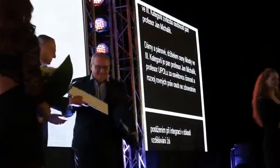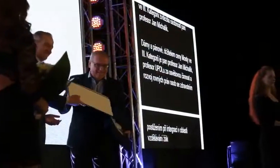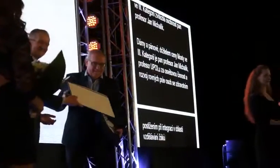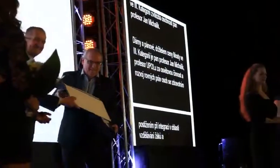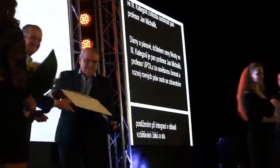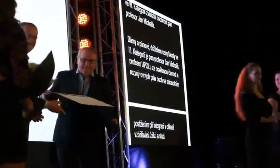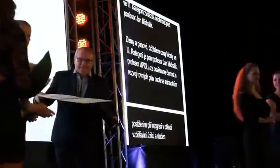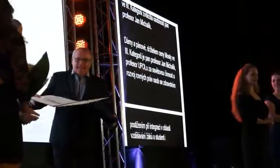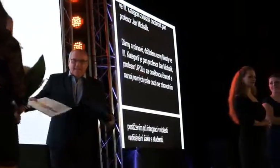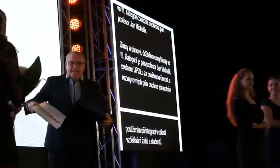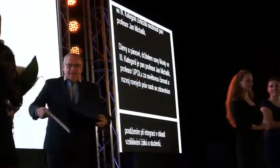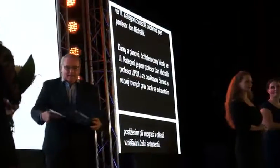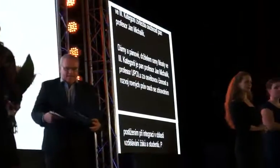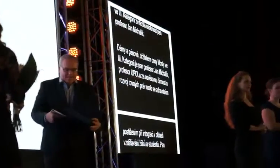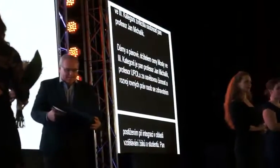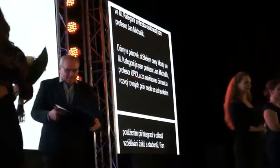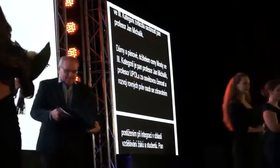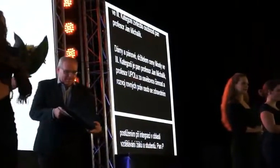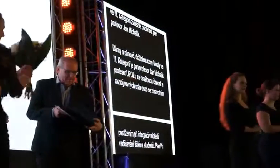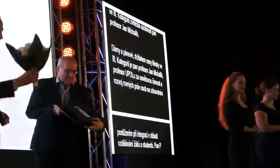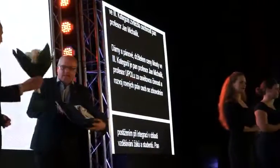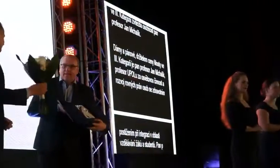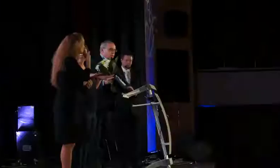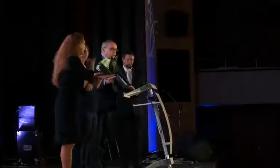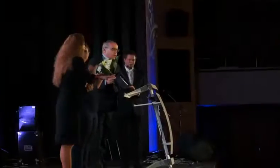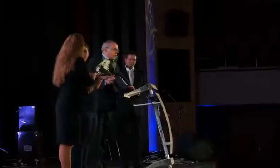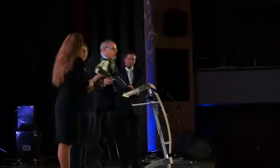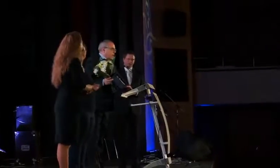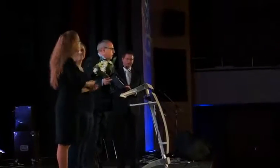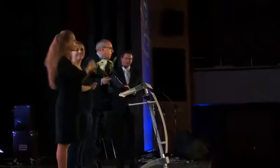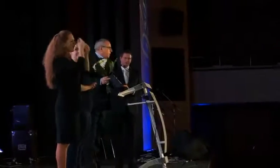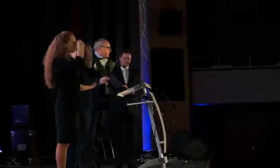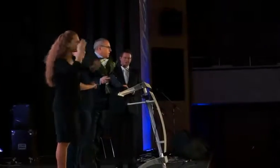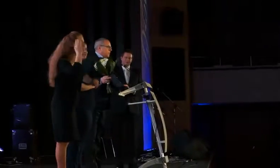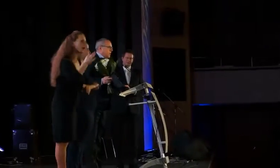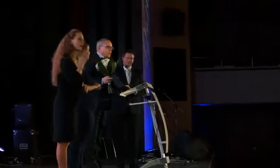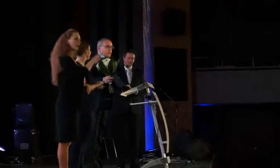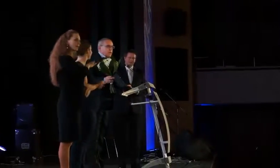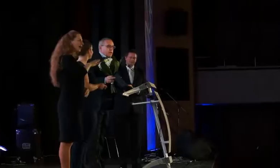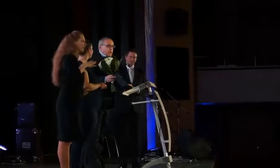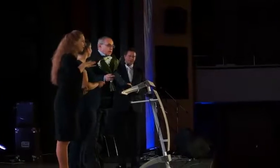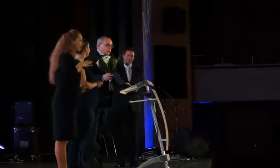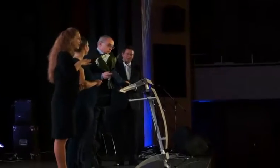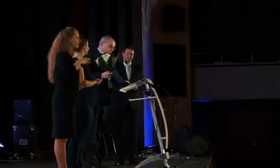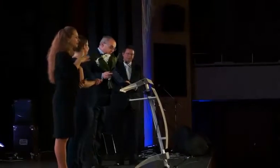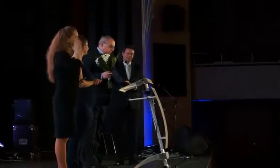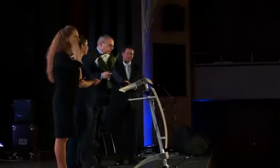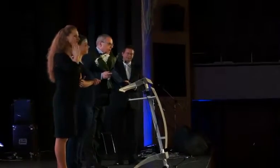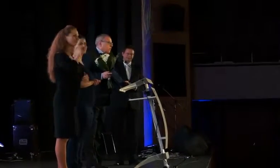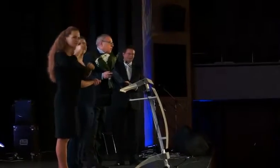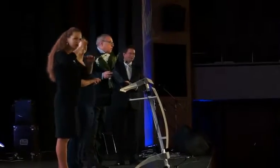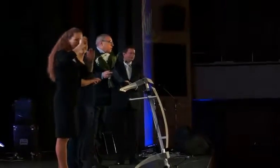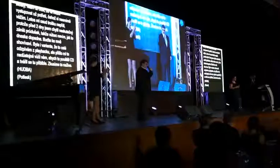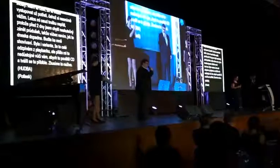rada se zdravotním postižením České republiky byla založena v roce 2000 a nyní má 96 členských